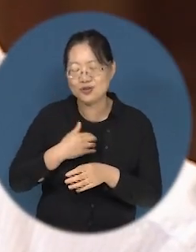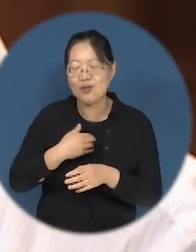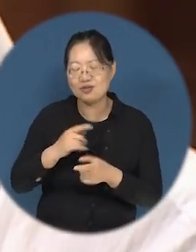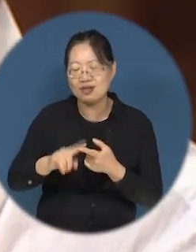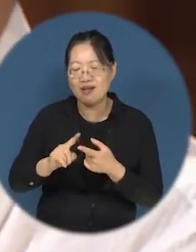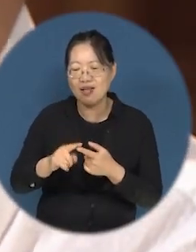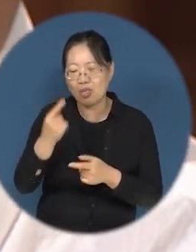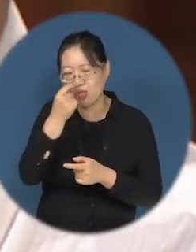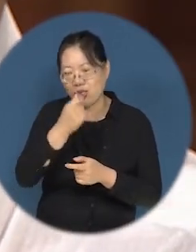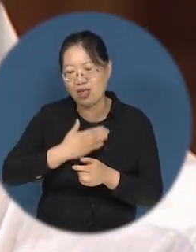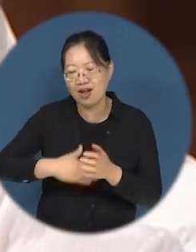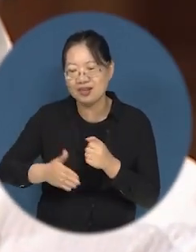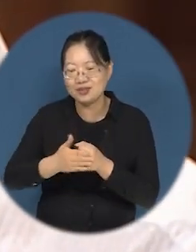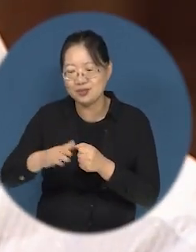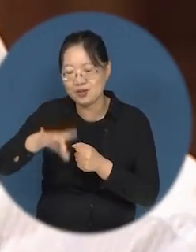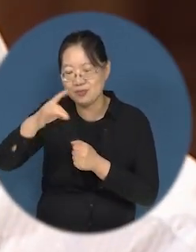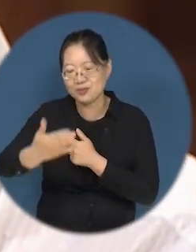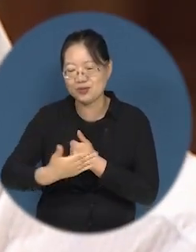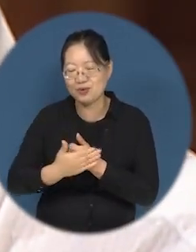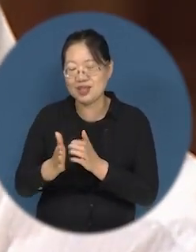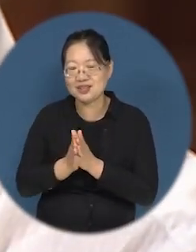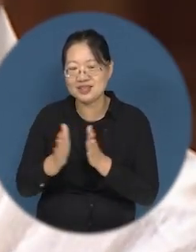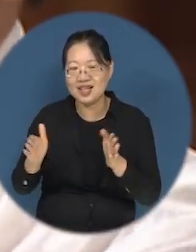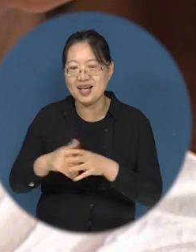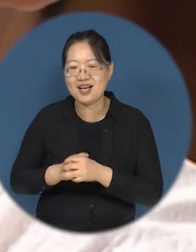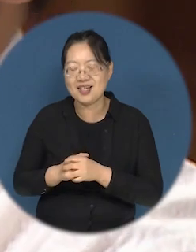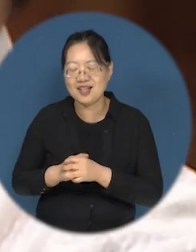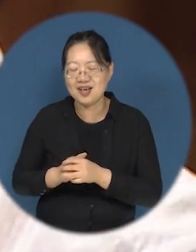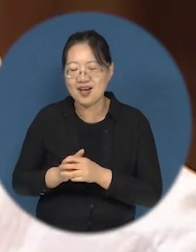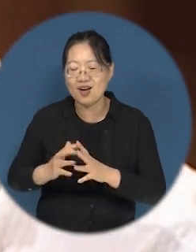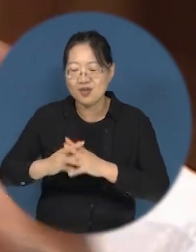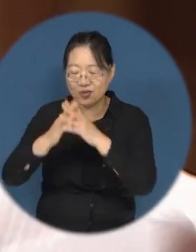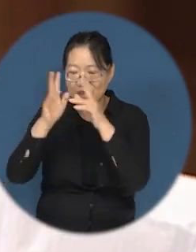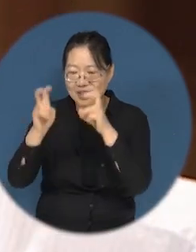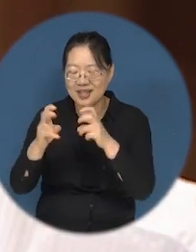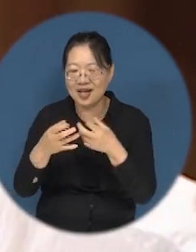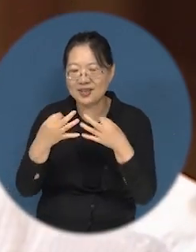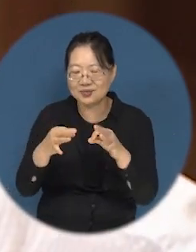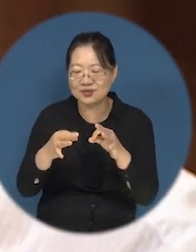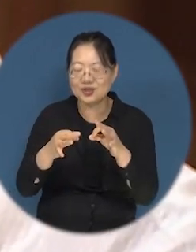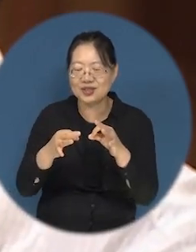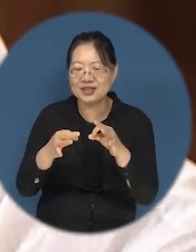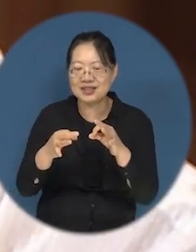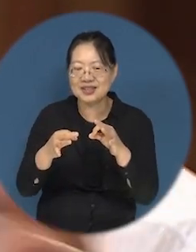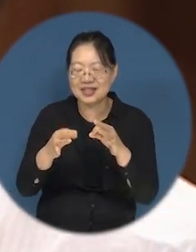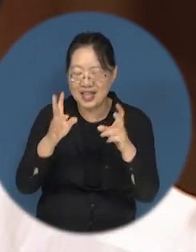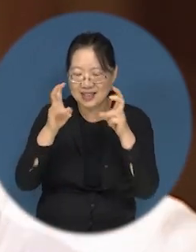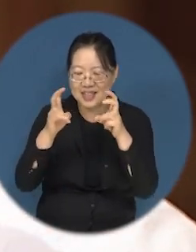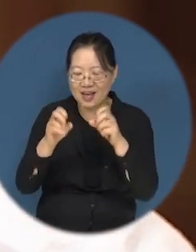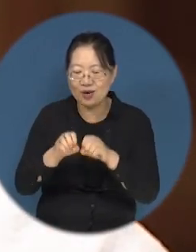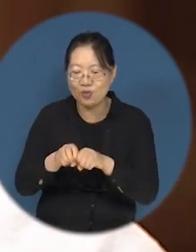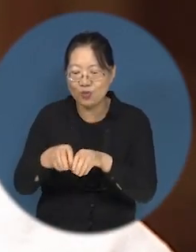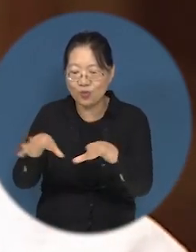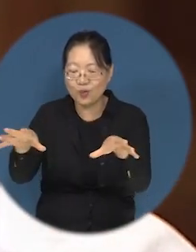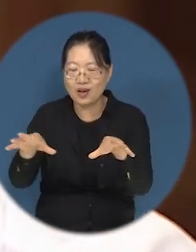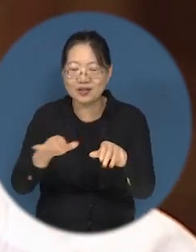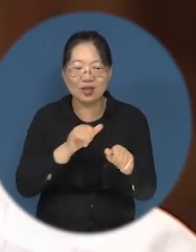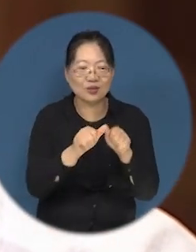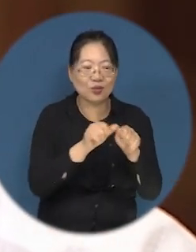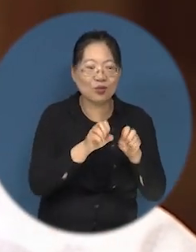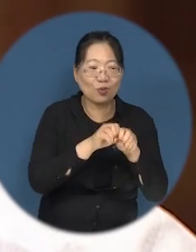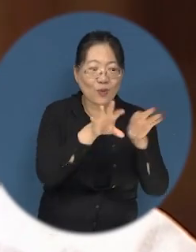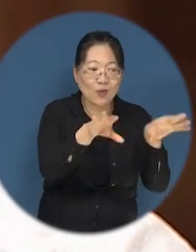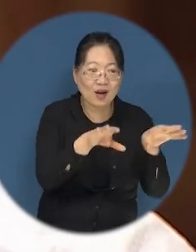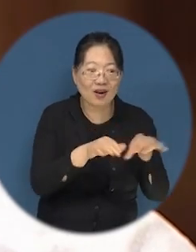아니까 그렇죠. 처음에 이제 많이 이제 도와주기 시작하다가 이게 이제 건설 쪽, 뭐 금융 쪽 이런 쪽으로 이제 퍼지기 시작해서 소문들이